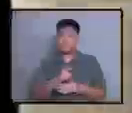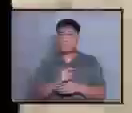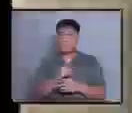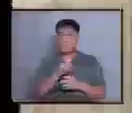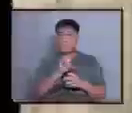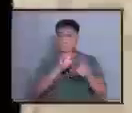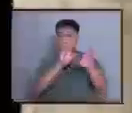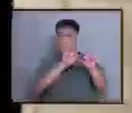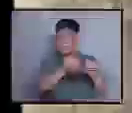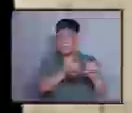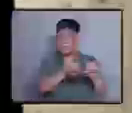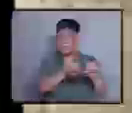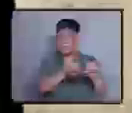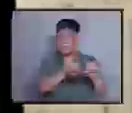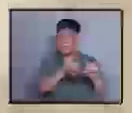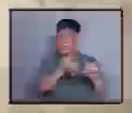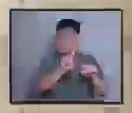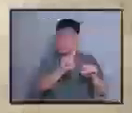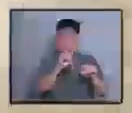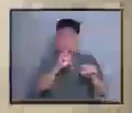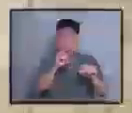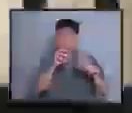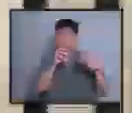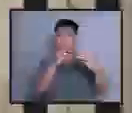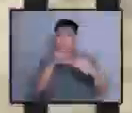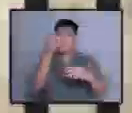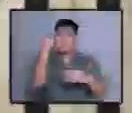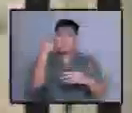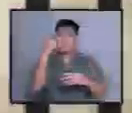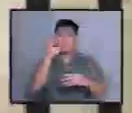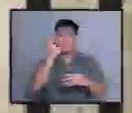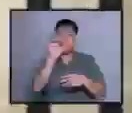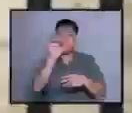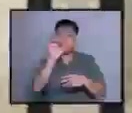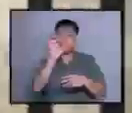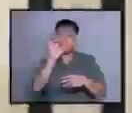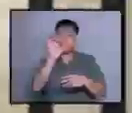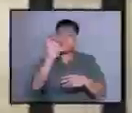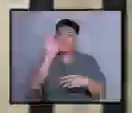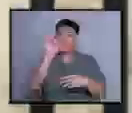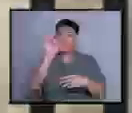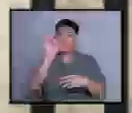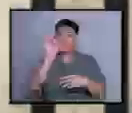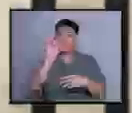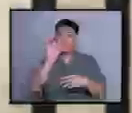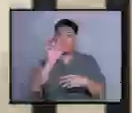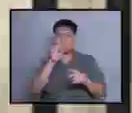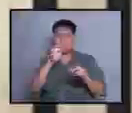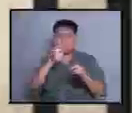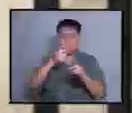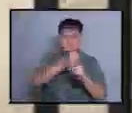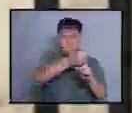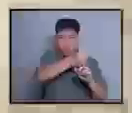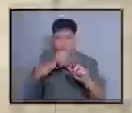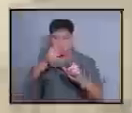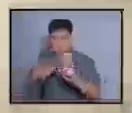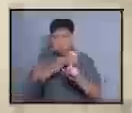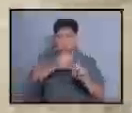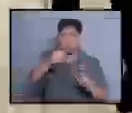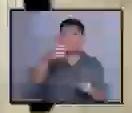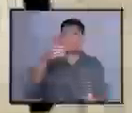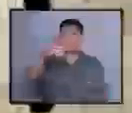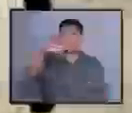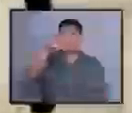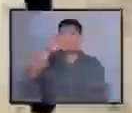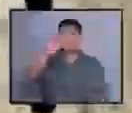nung pumutok ang himagsikan ng 1896. Pero kahit siya raw ay inosente, ay tinorture pa rin siya sa utos ng mga praile sa pamamagitan